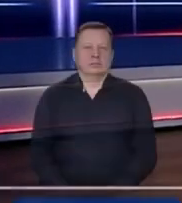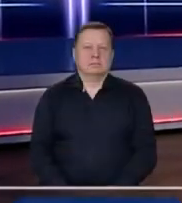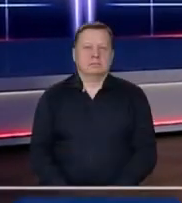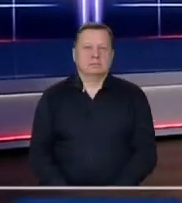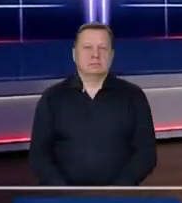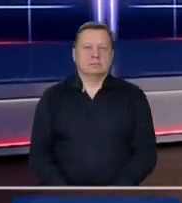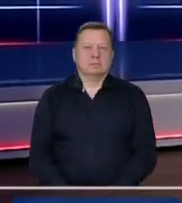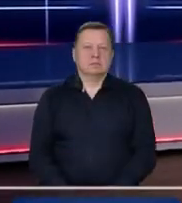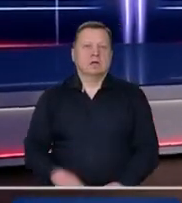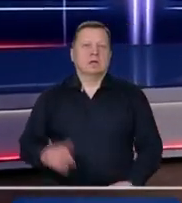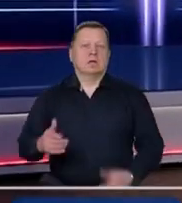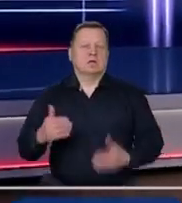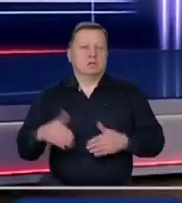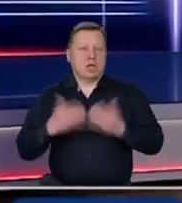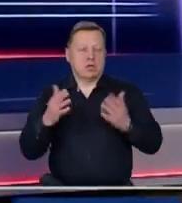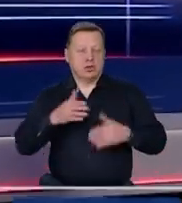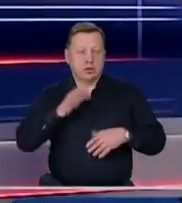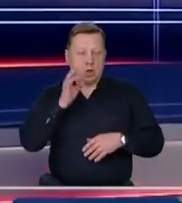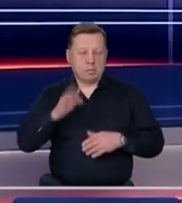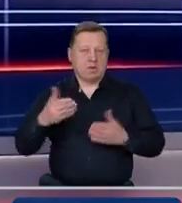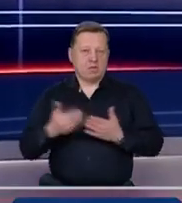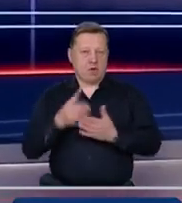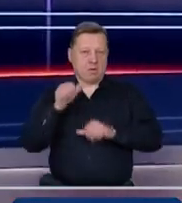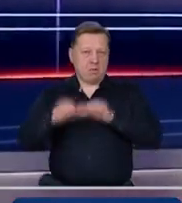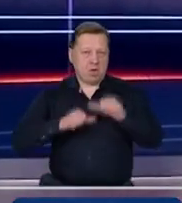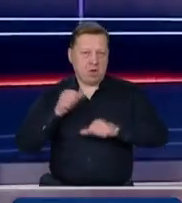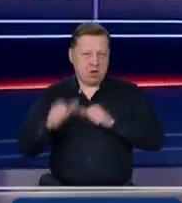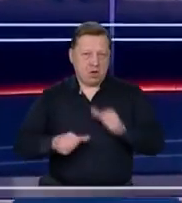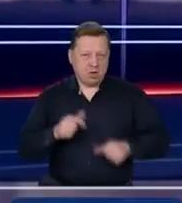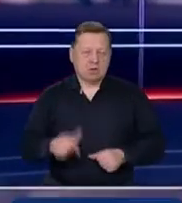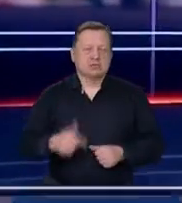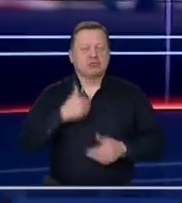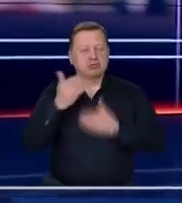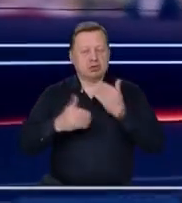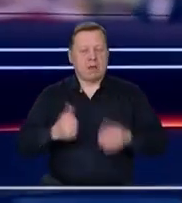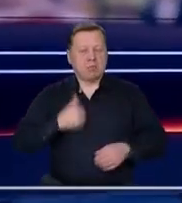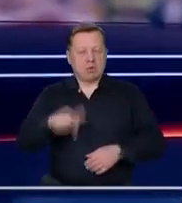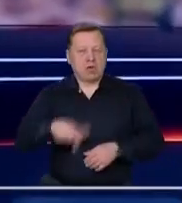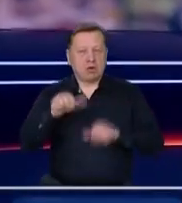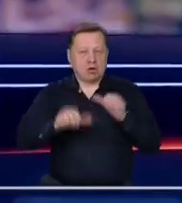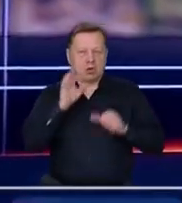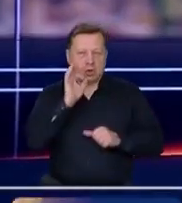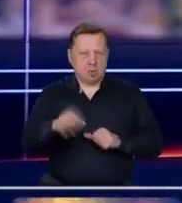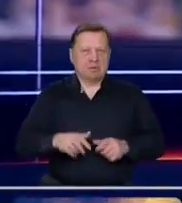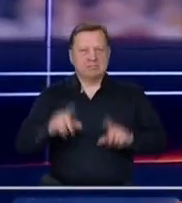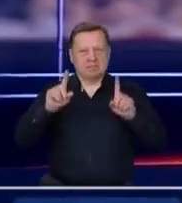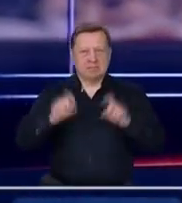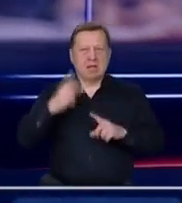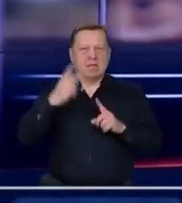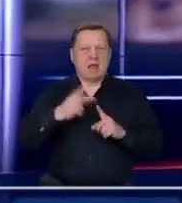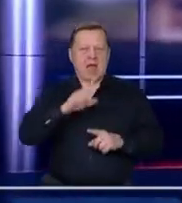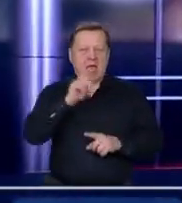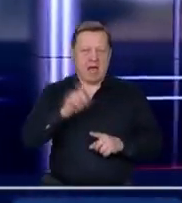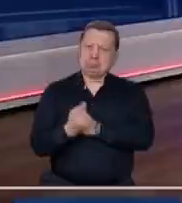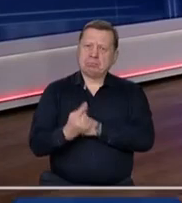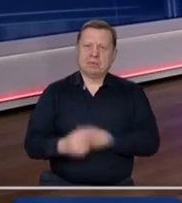Marzena Kawa, dzień dobry w nowym roku. Z życzeniami, by był to dobry i pomyślny rok dla Państwa. Zaczynamy Teleekspres na